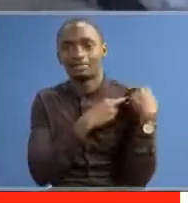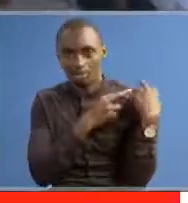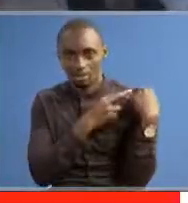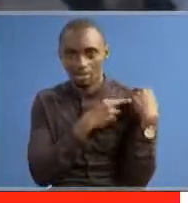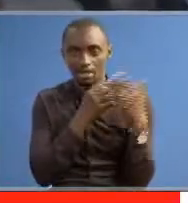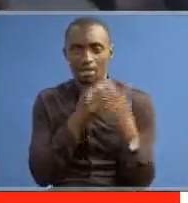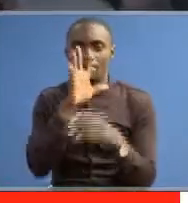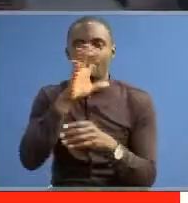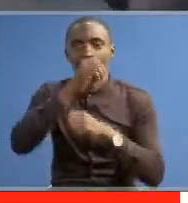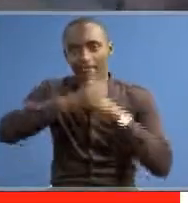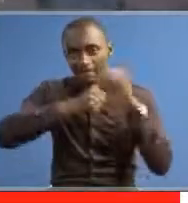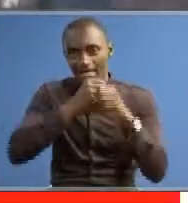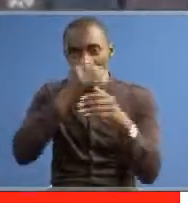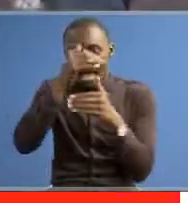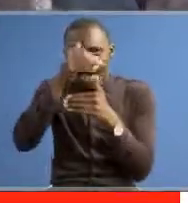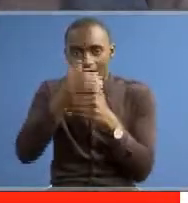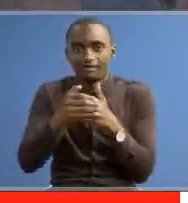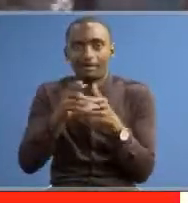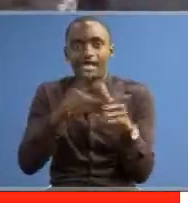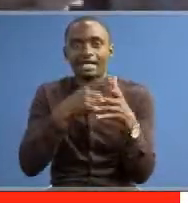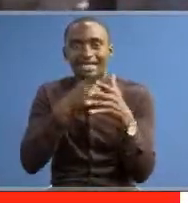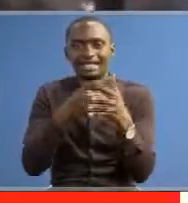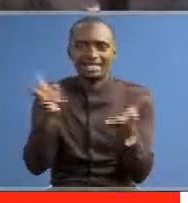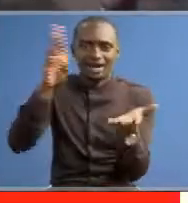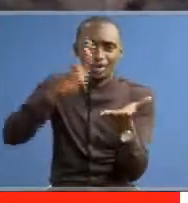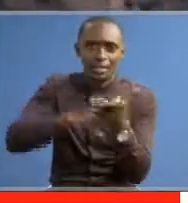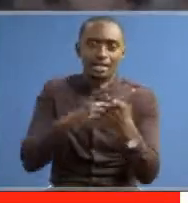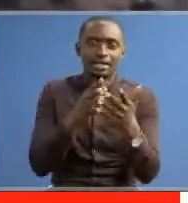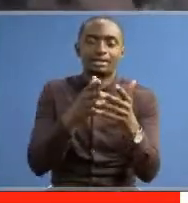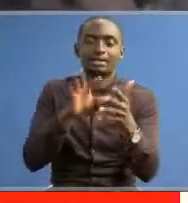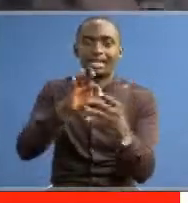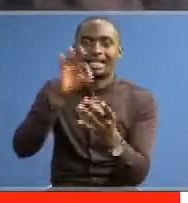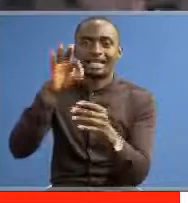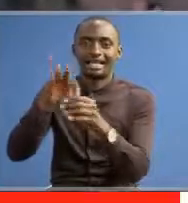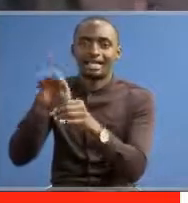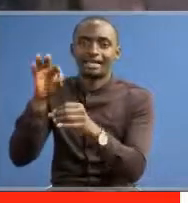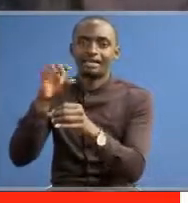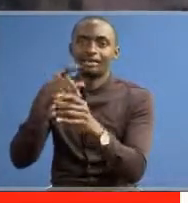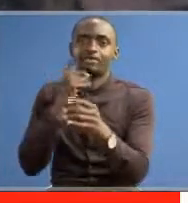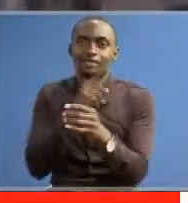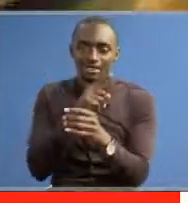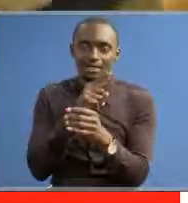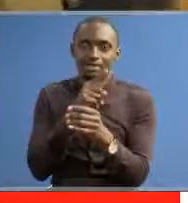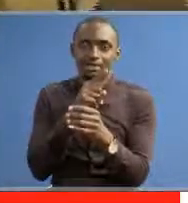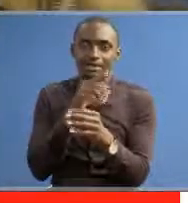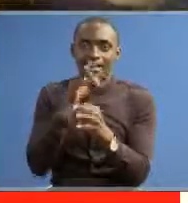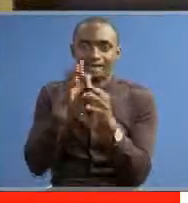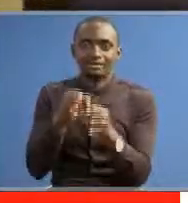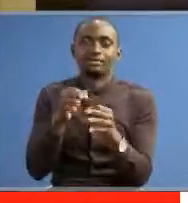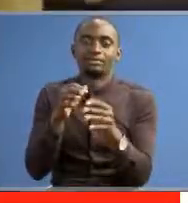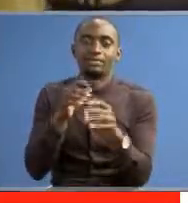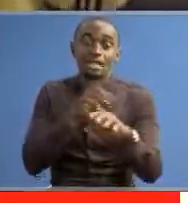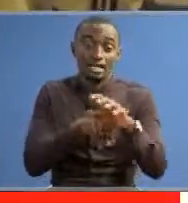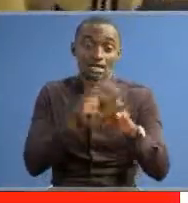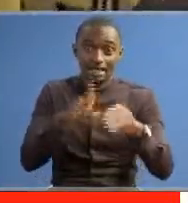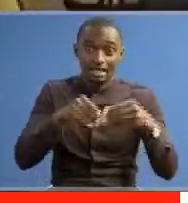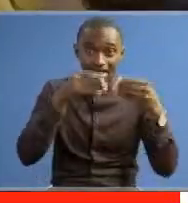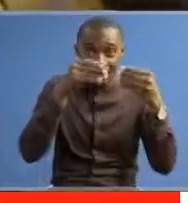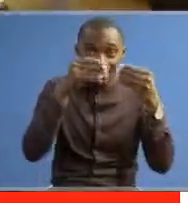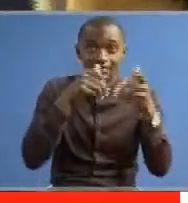baadaye, na baada ya kuchaguliwa tena walipokuwa kivumbiwa manifesto yao katika uwanja wa Kasarani